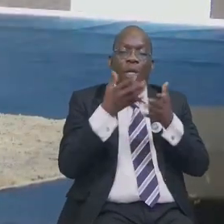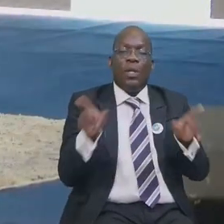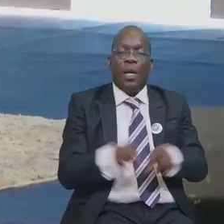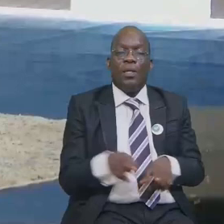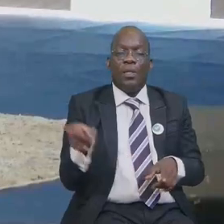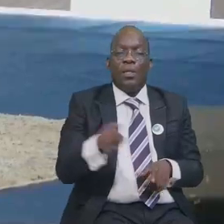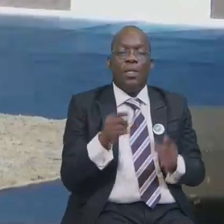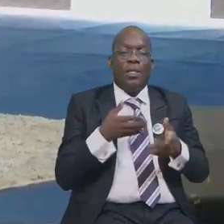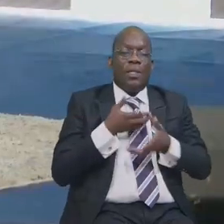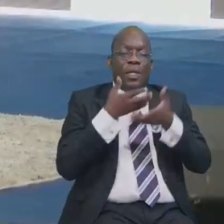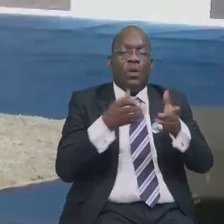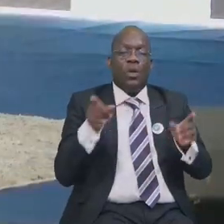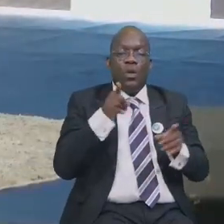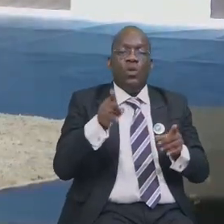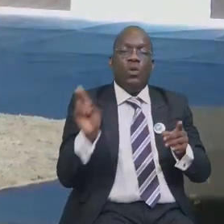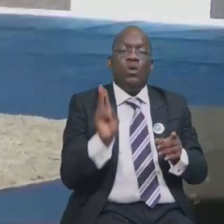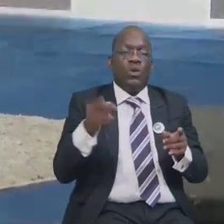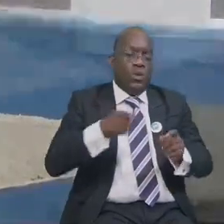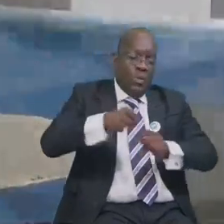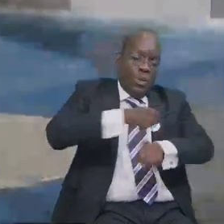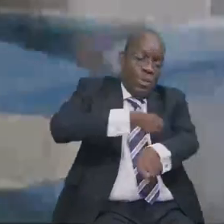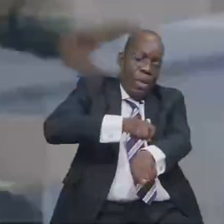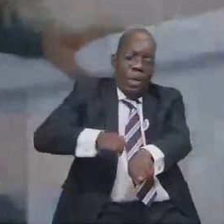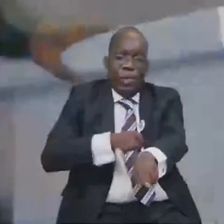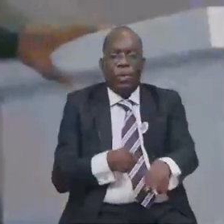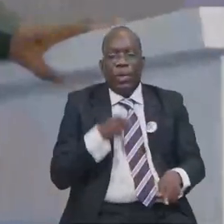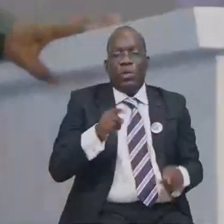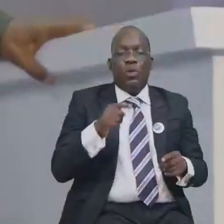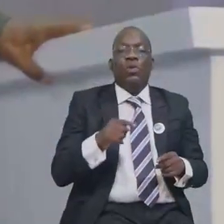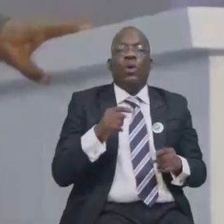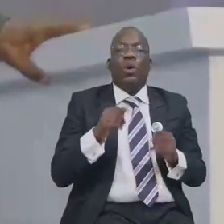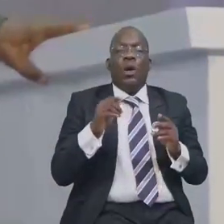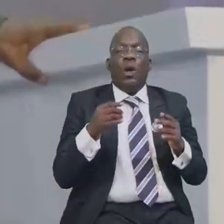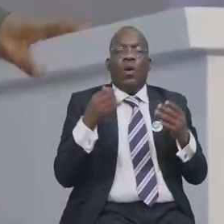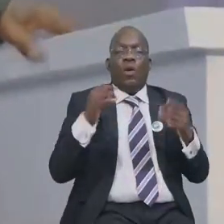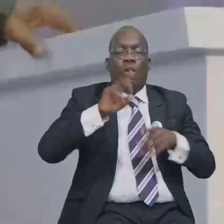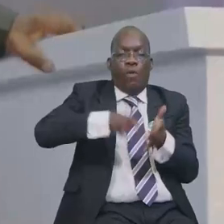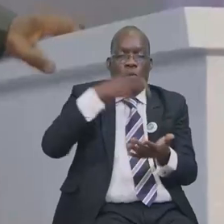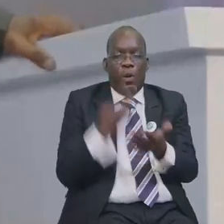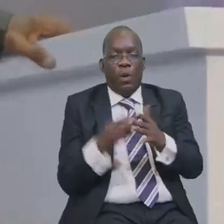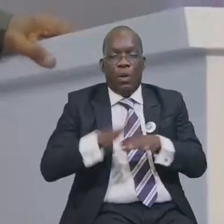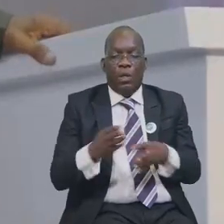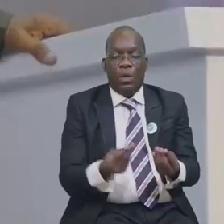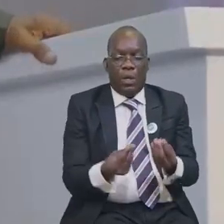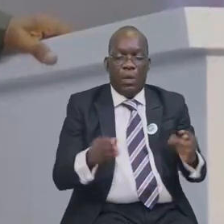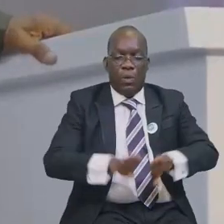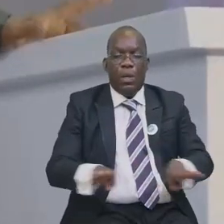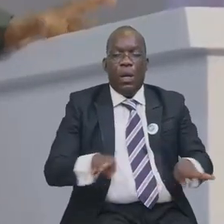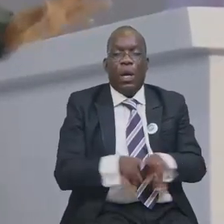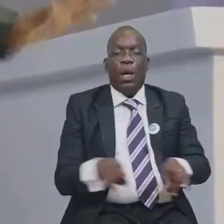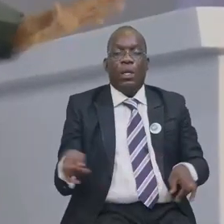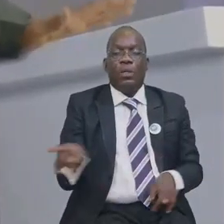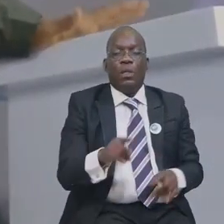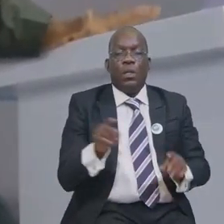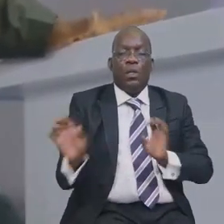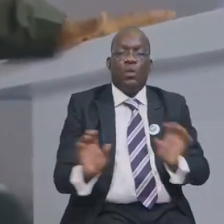Isaac. Et tu te fais des incisions comme ils le font. Tu roules par terre comme ils ont roulé par terre. Rien d'autre ne